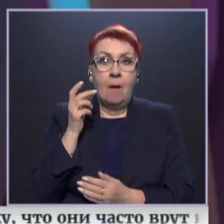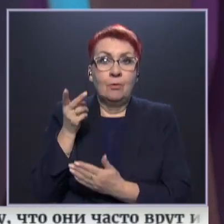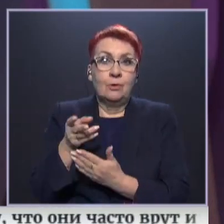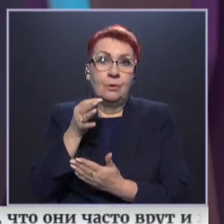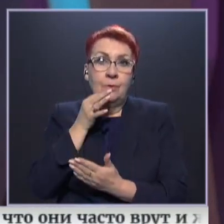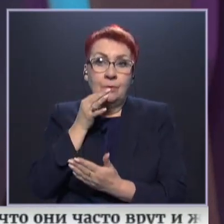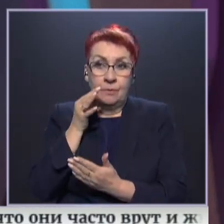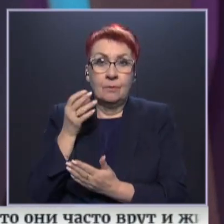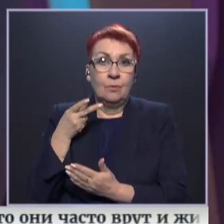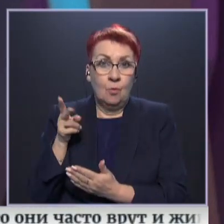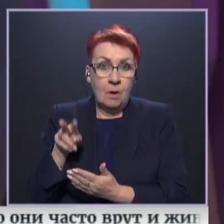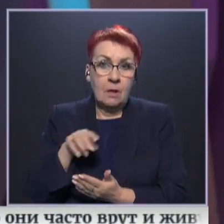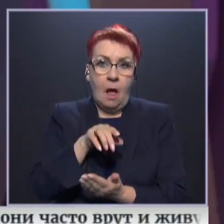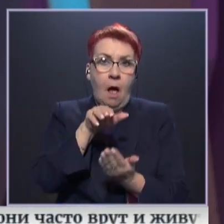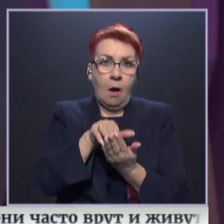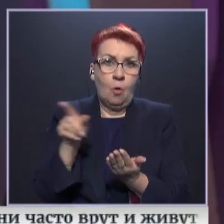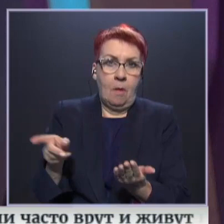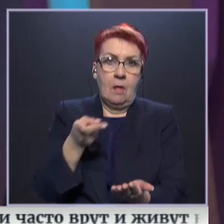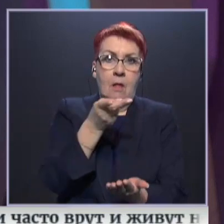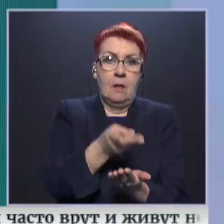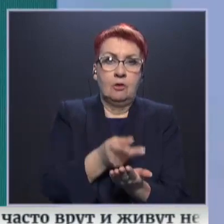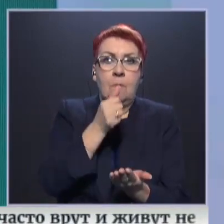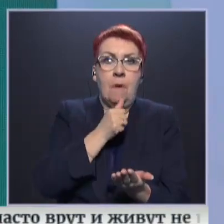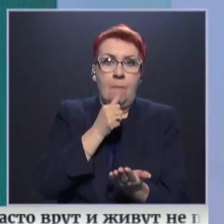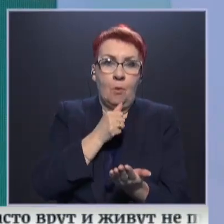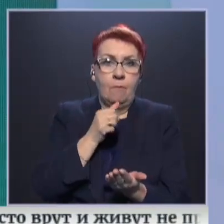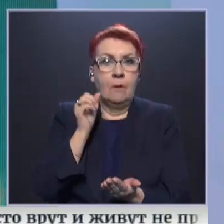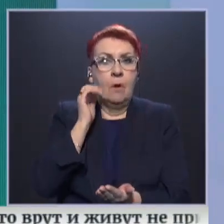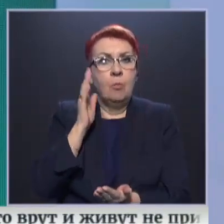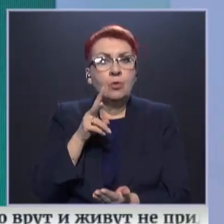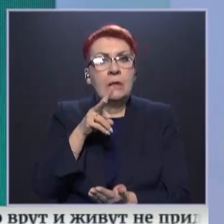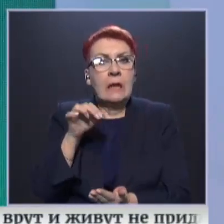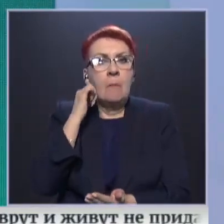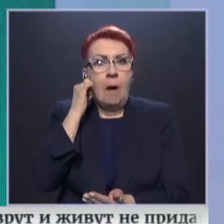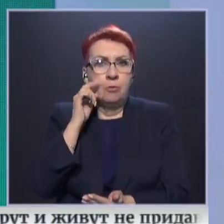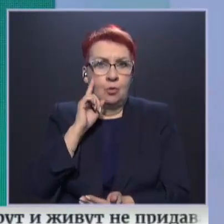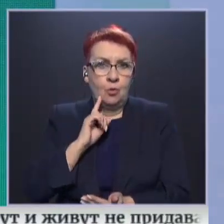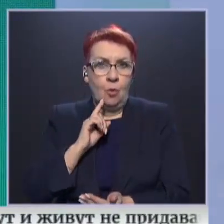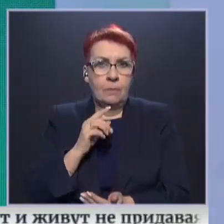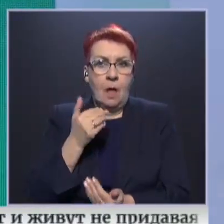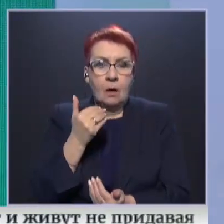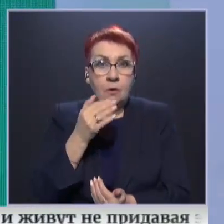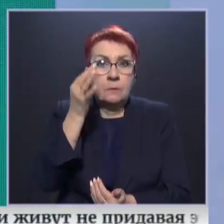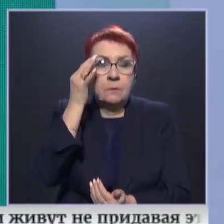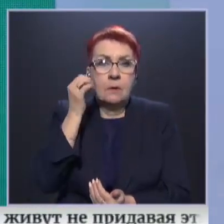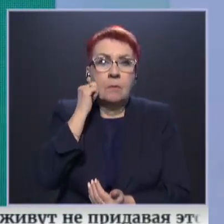или нет. Хотя делать я этого не собиралась. В последнее время я часто об этом думаю. Мне каждый раз, мягко говоря, становится не по себе. Что мне